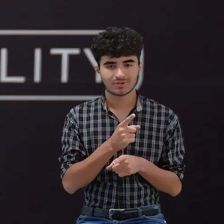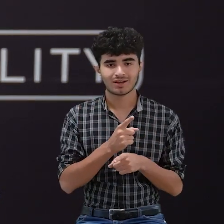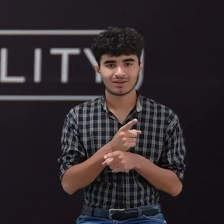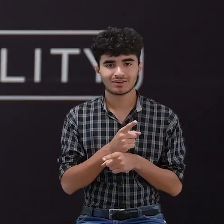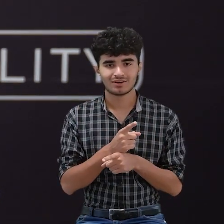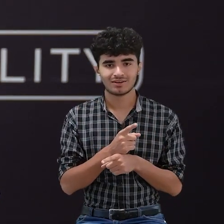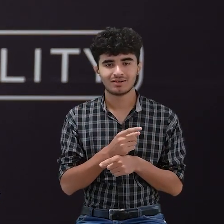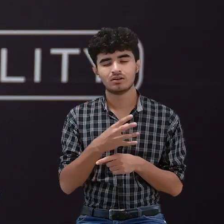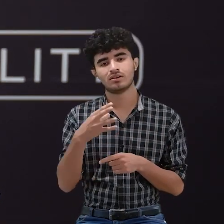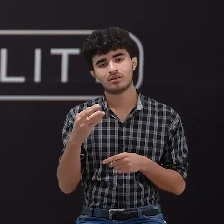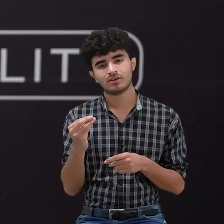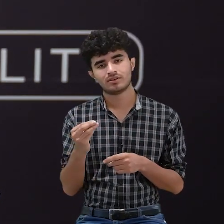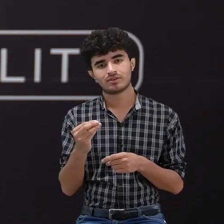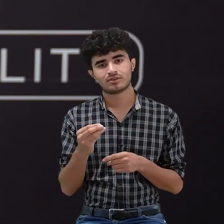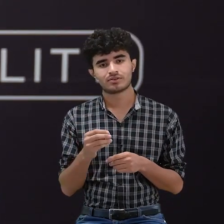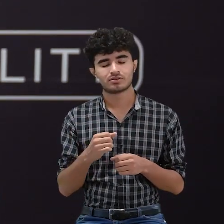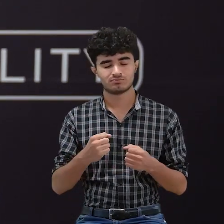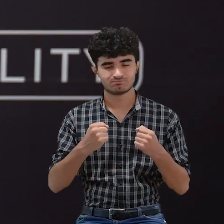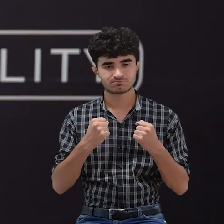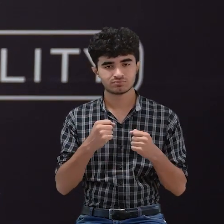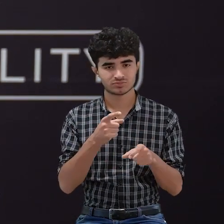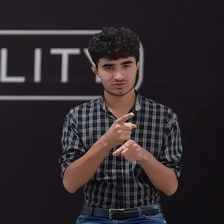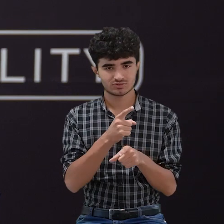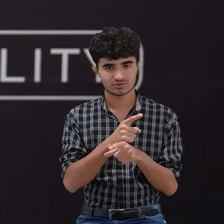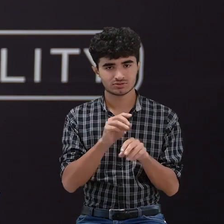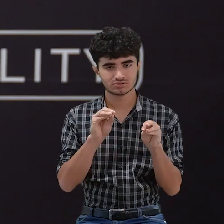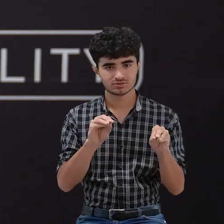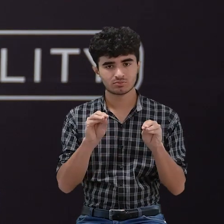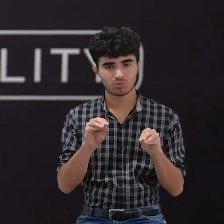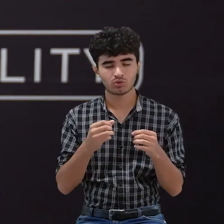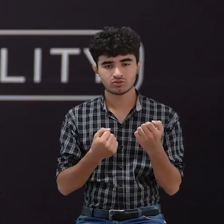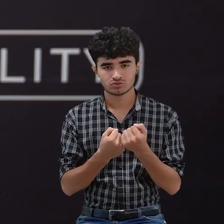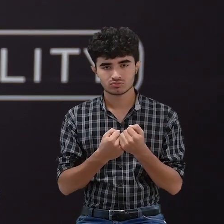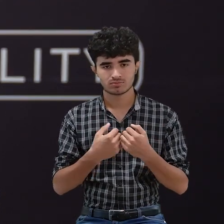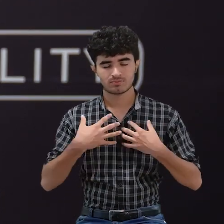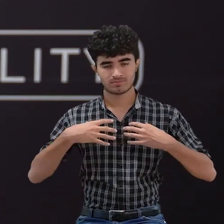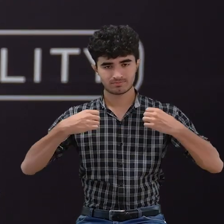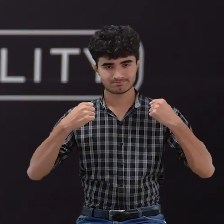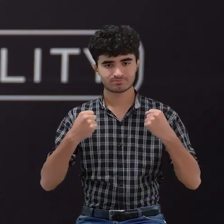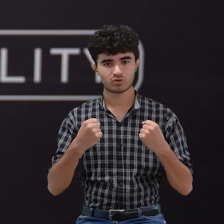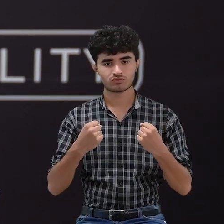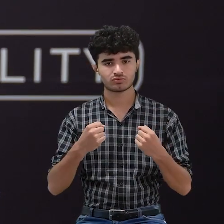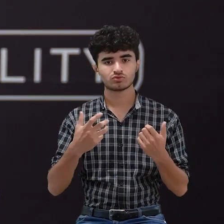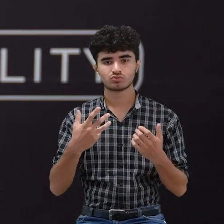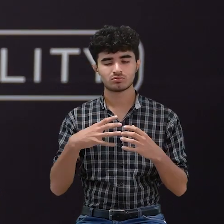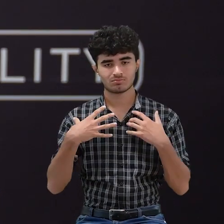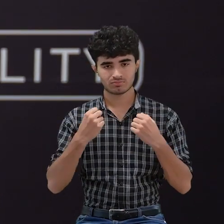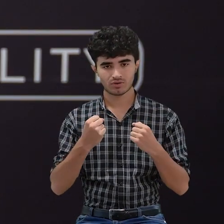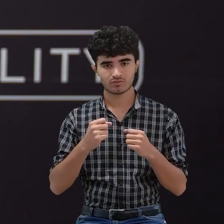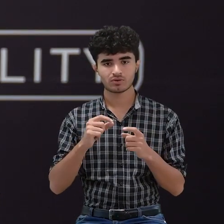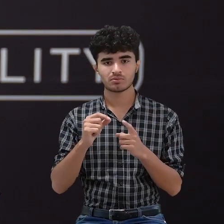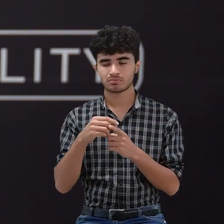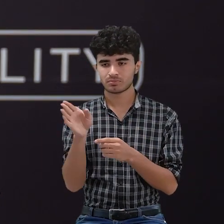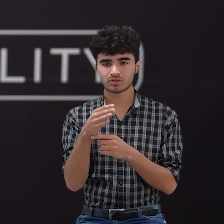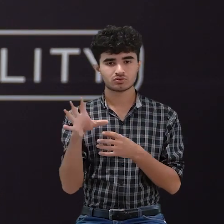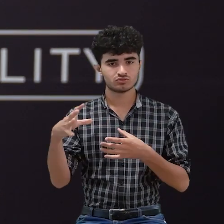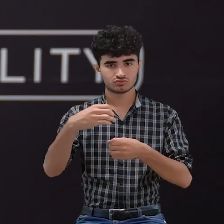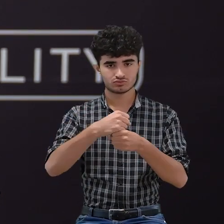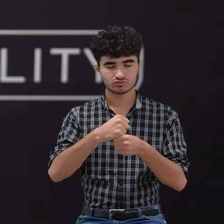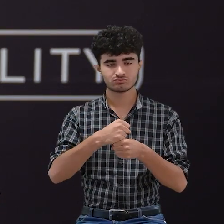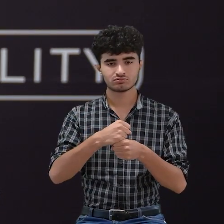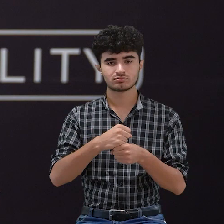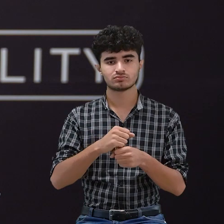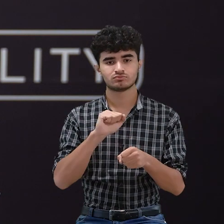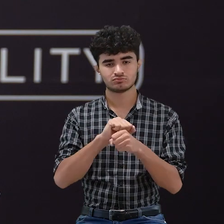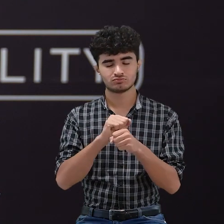اور ان کو اتنا مضبوط کر دینا کہ وہ اس معاشرے کا ایک پروڈکٹیو حصہ بن سکیں۔